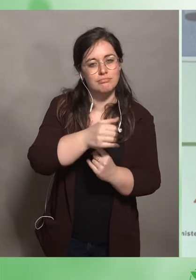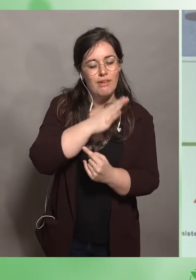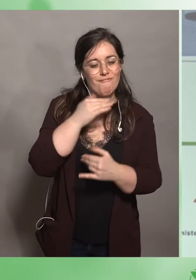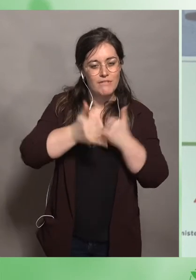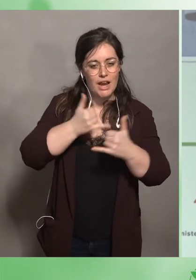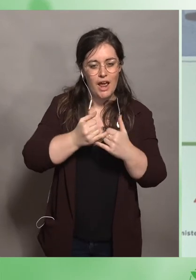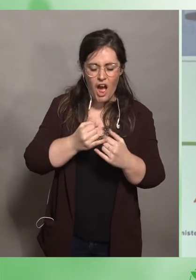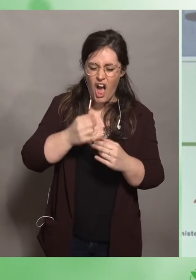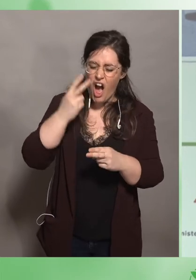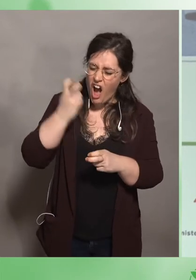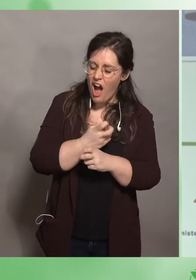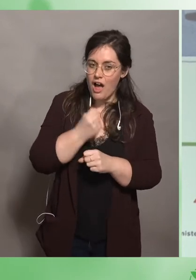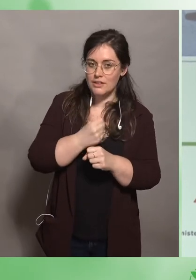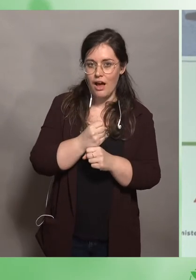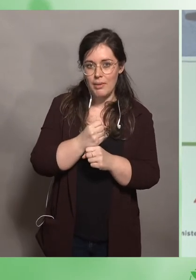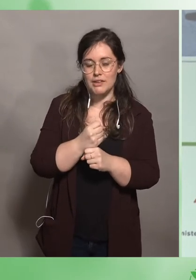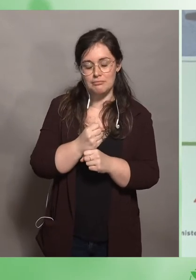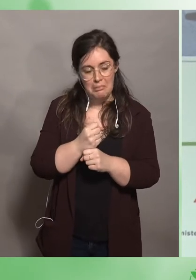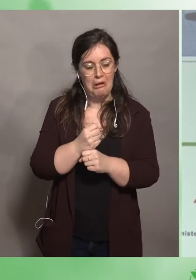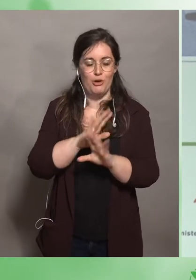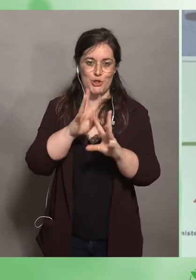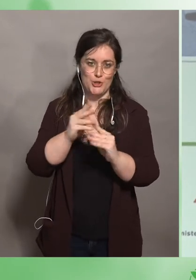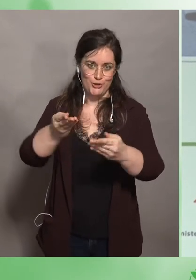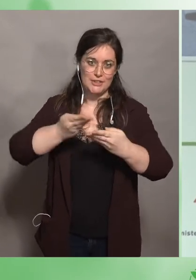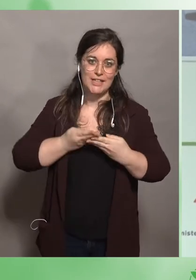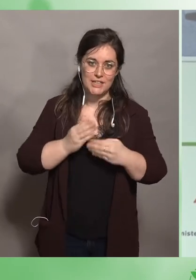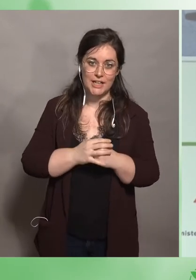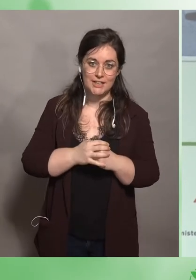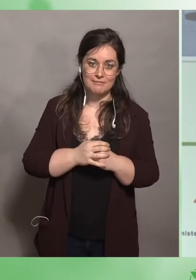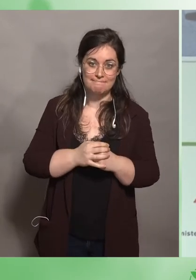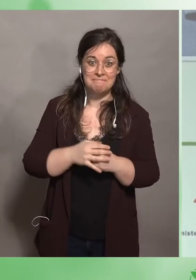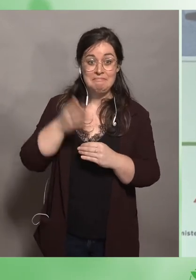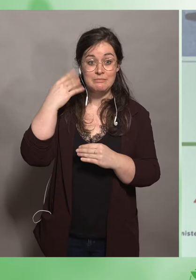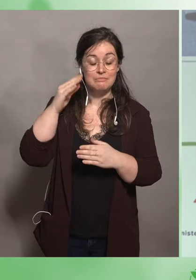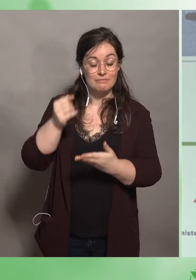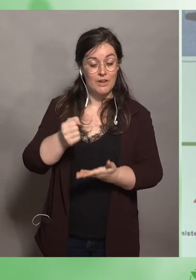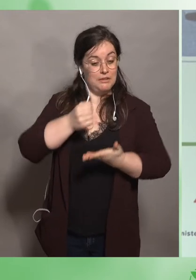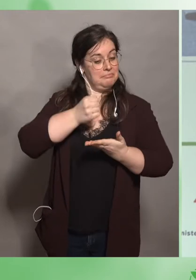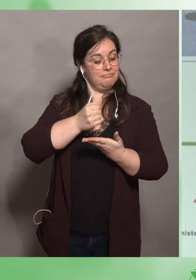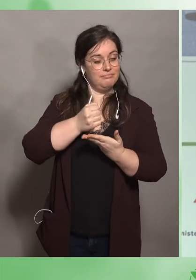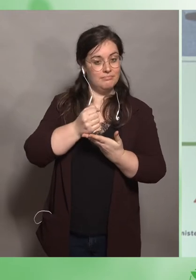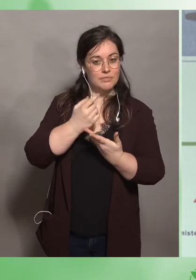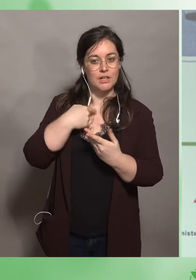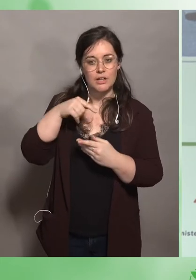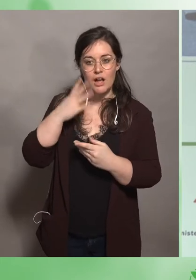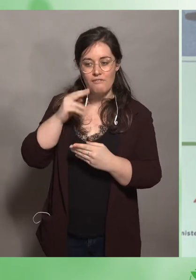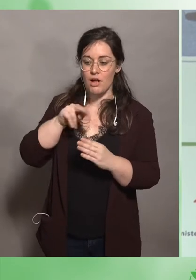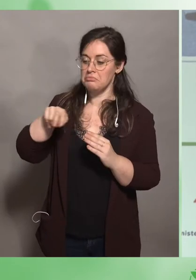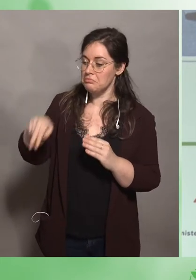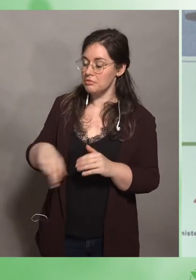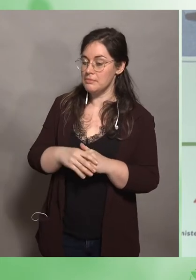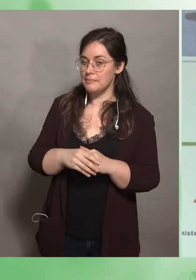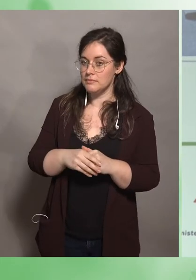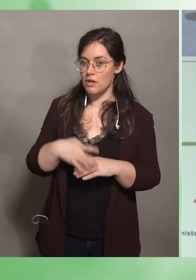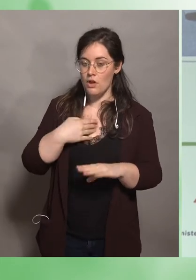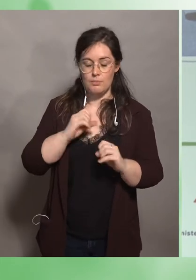war ein so schönes Geschenk. Und doch bin ich nach der Siegerehrung damals in die Katakomben des Stadions in Rio de Janeiro dann abgegangen und